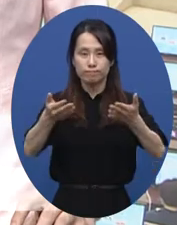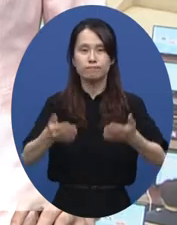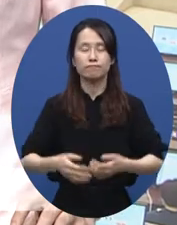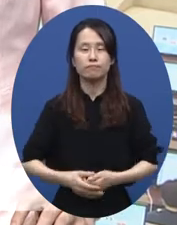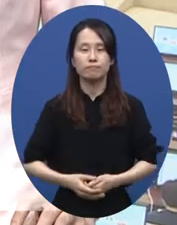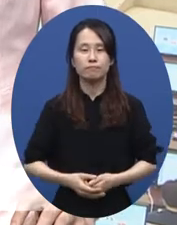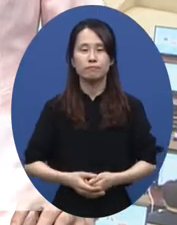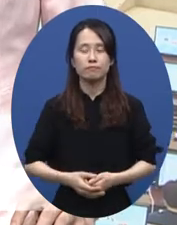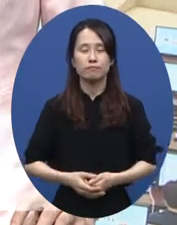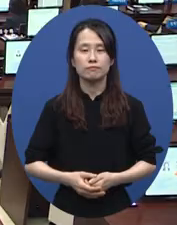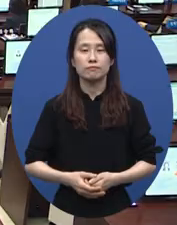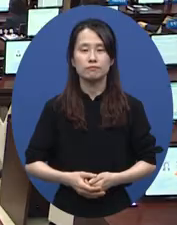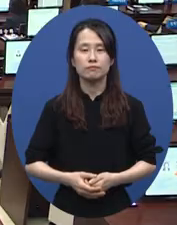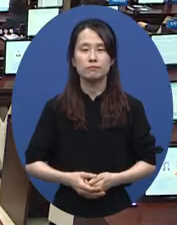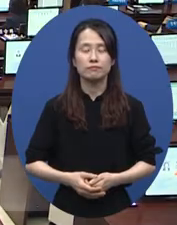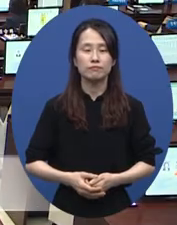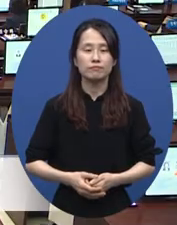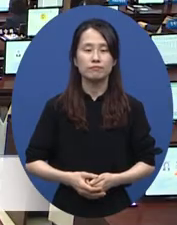기자입니다